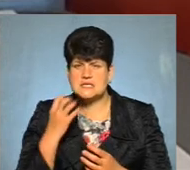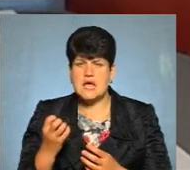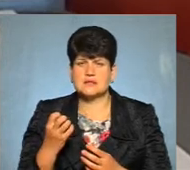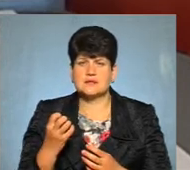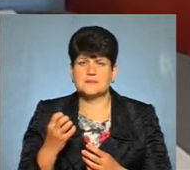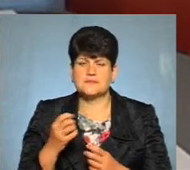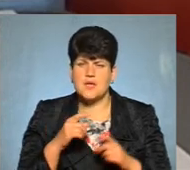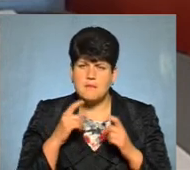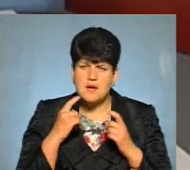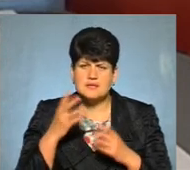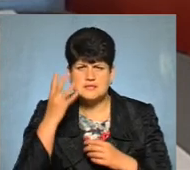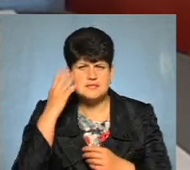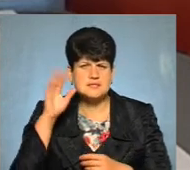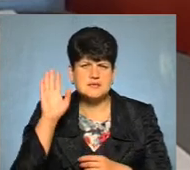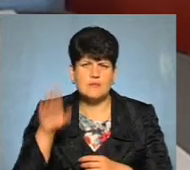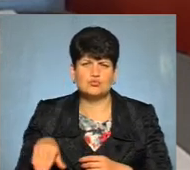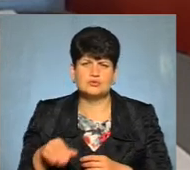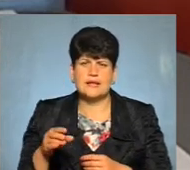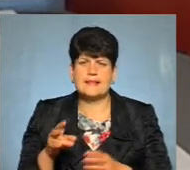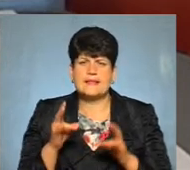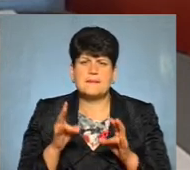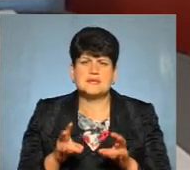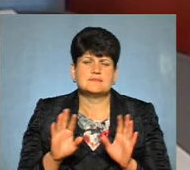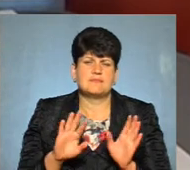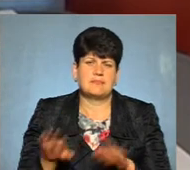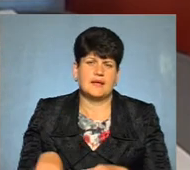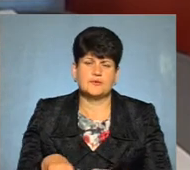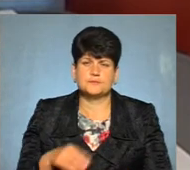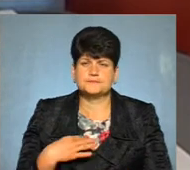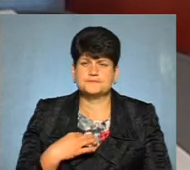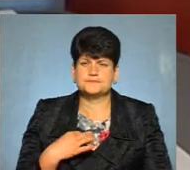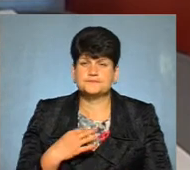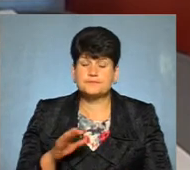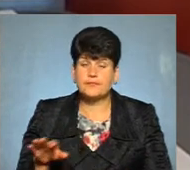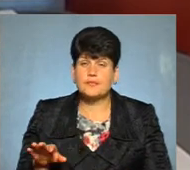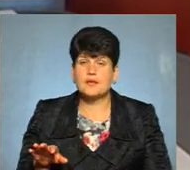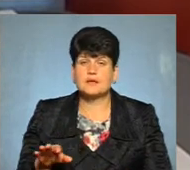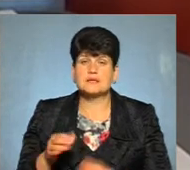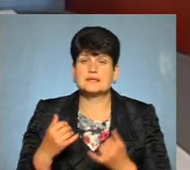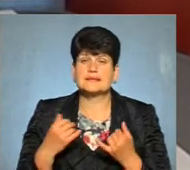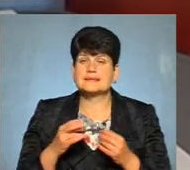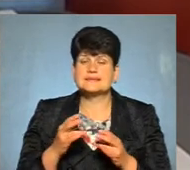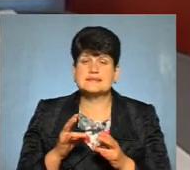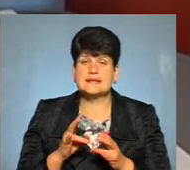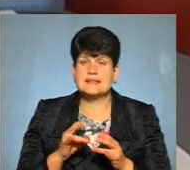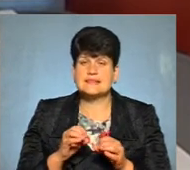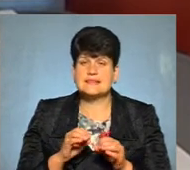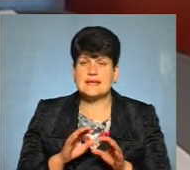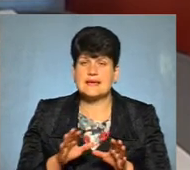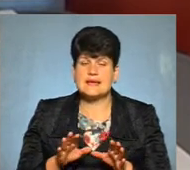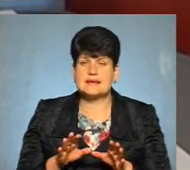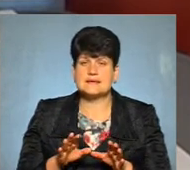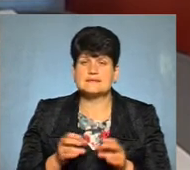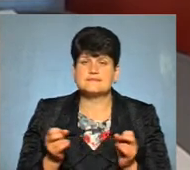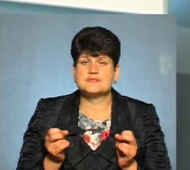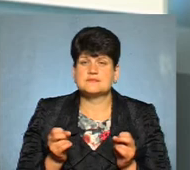і забути взагалі про небезпеку. Тобто не наражати себе